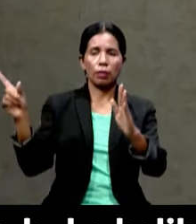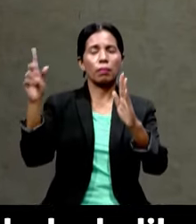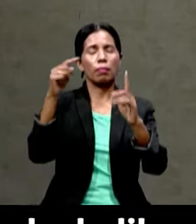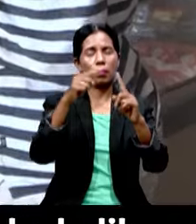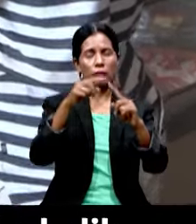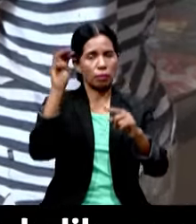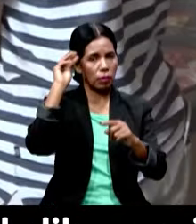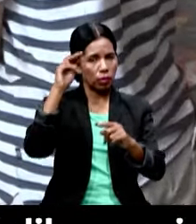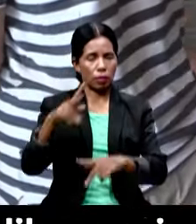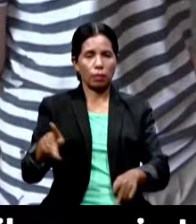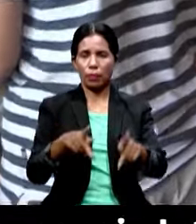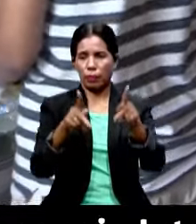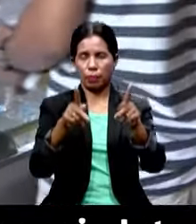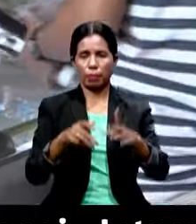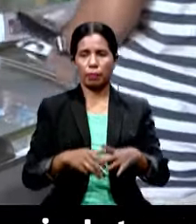pub.